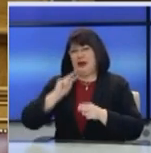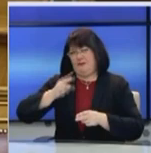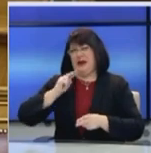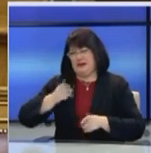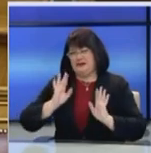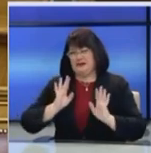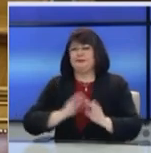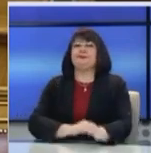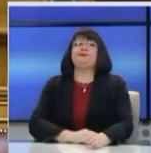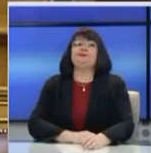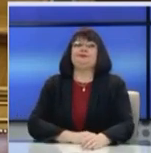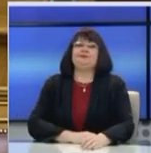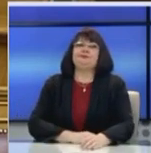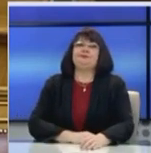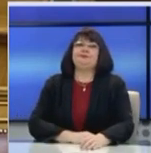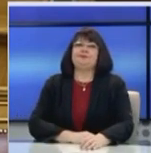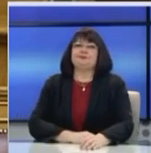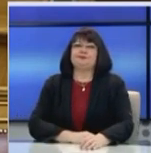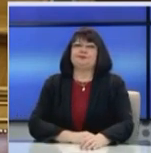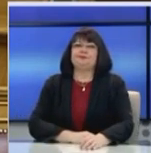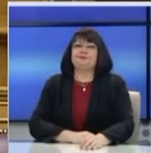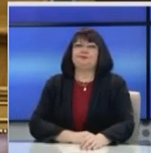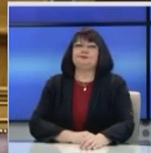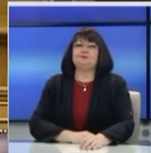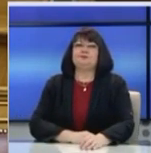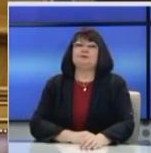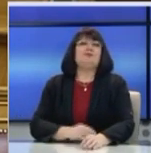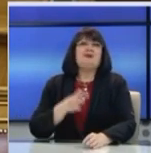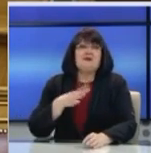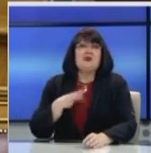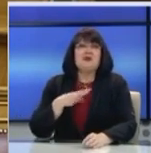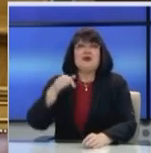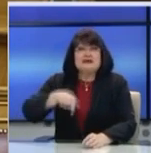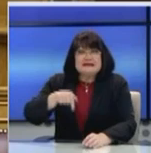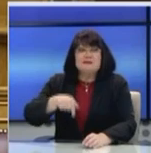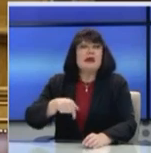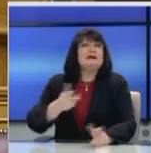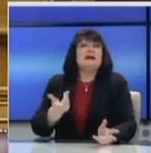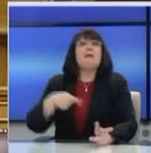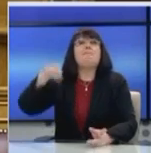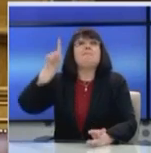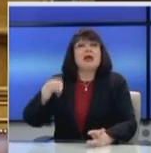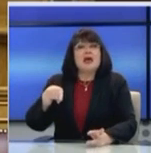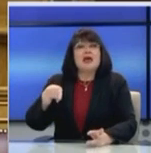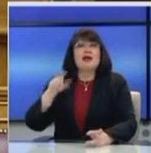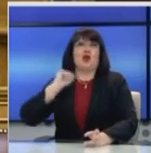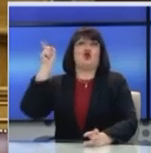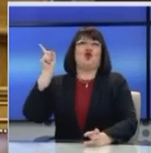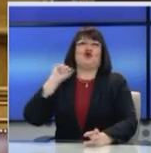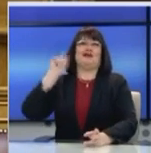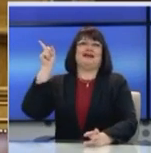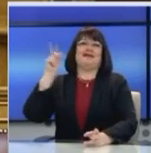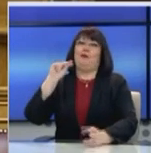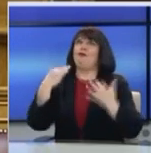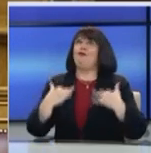σύντομης απάντησης. Ήθελα και εξακολουθώ να θέλω η σημερινή μέρα να είναι μια μέρα γιορτής για